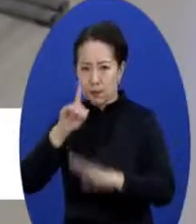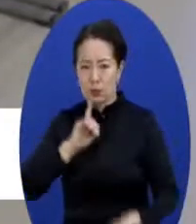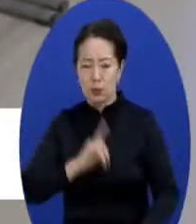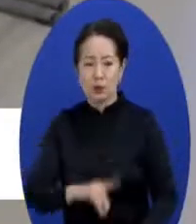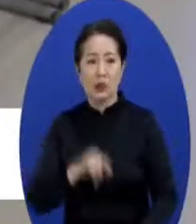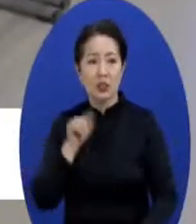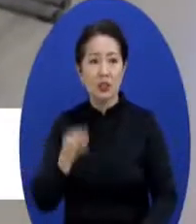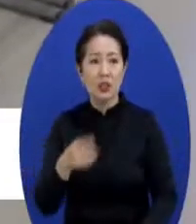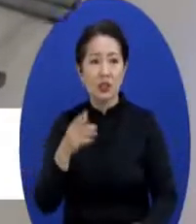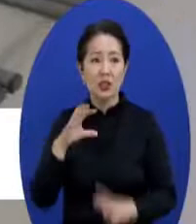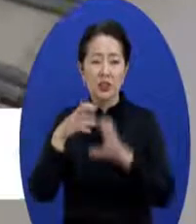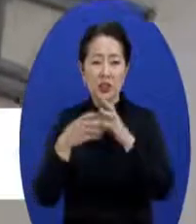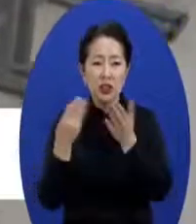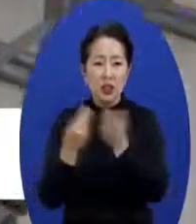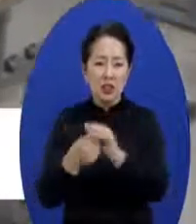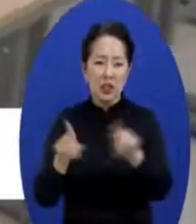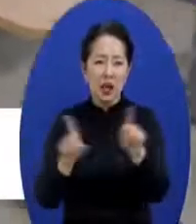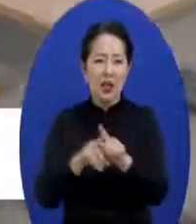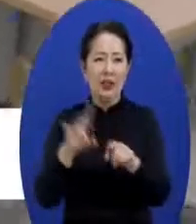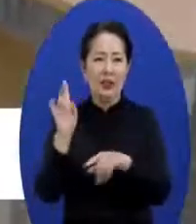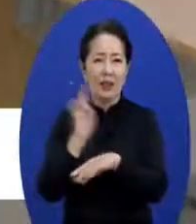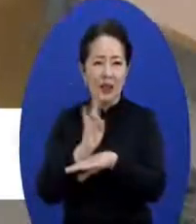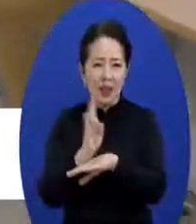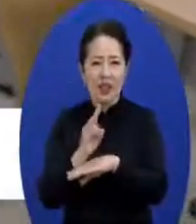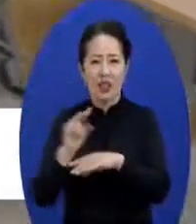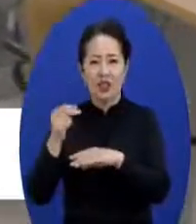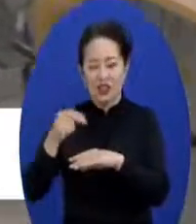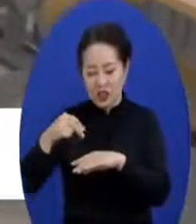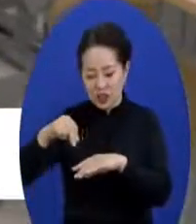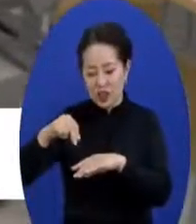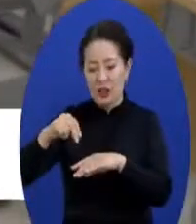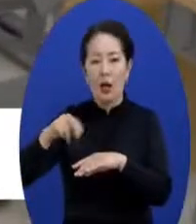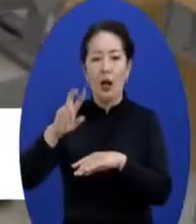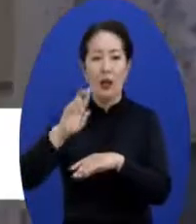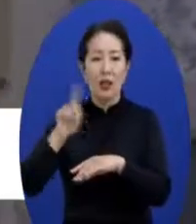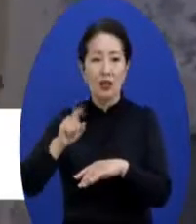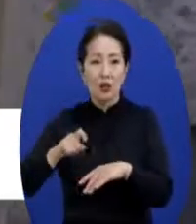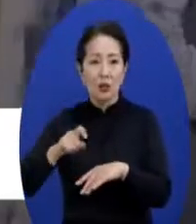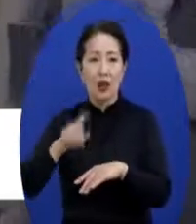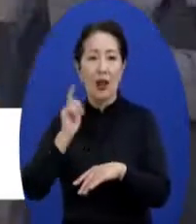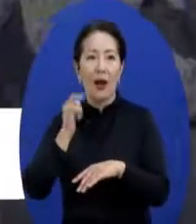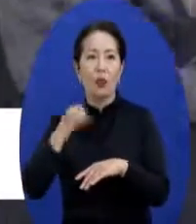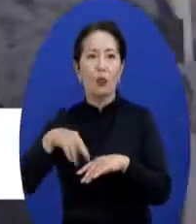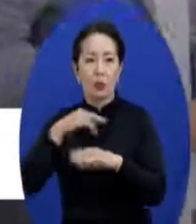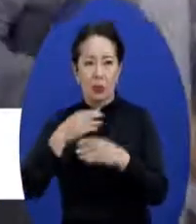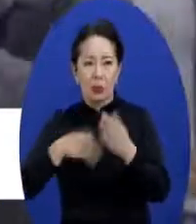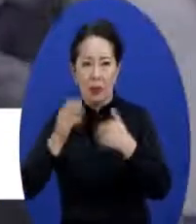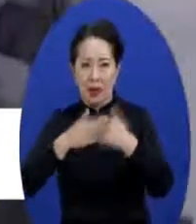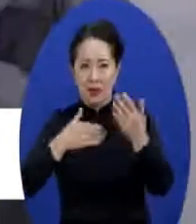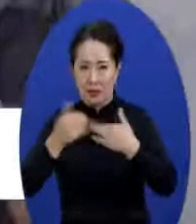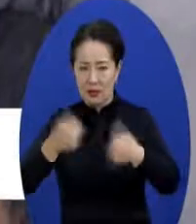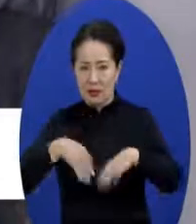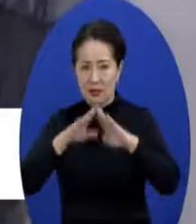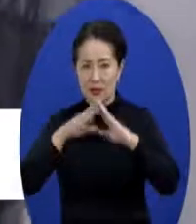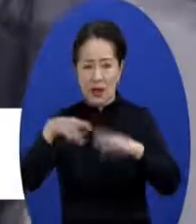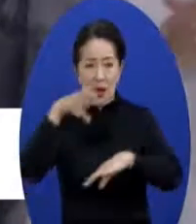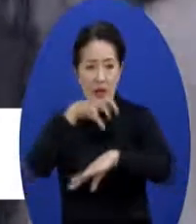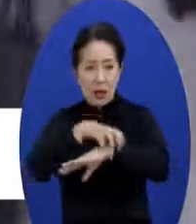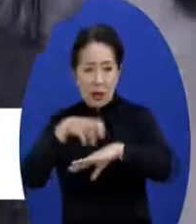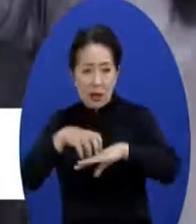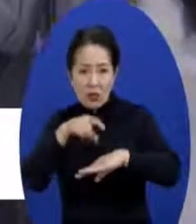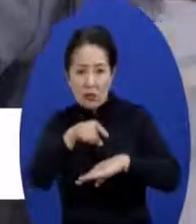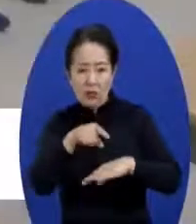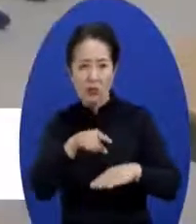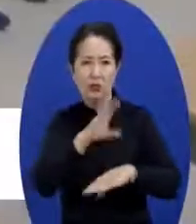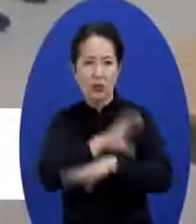За яг ийм дэлхийн жишэгт нийцэн сургууль Налайх Чингэлтэй Баянзүрх хаан улд үүрэгт баригдаж байна. Гэр хорооллт ийм сургуультай болсноор тэр сургуульд энэ сургуульд хүүхдээ